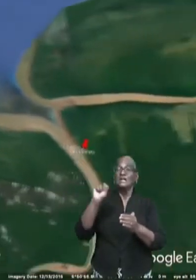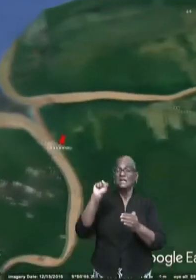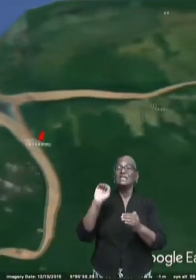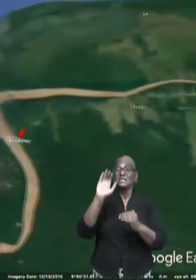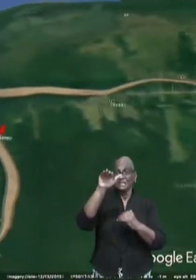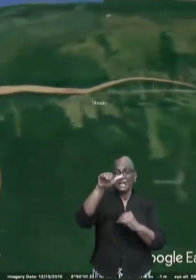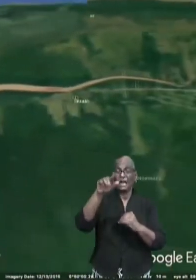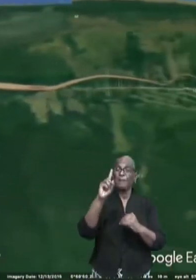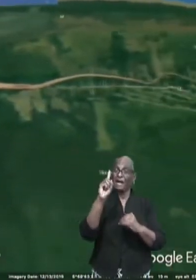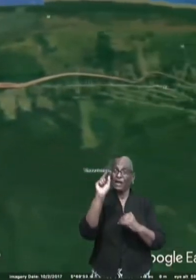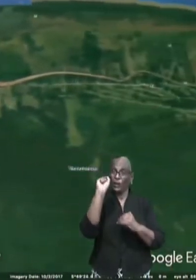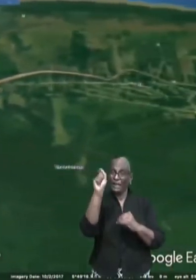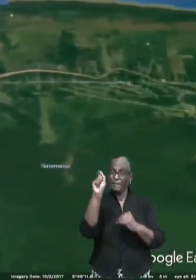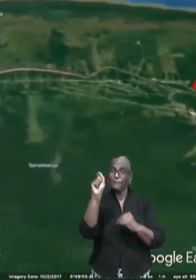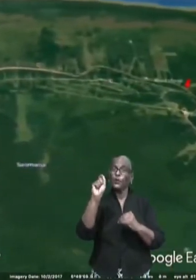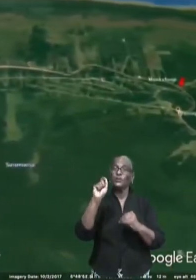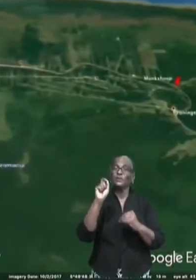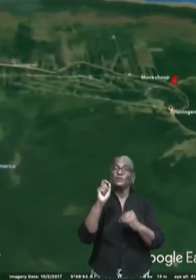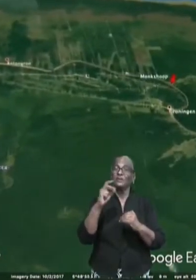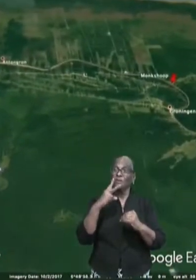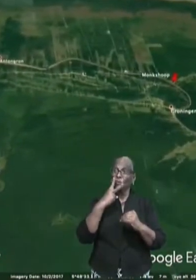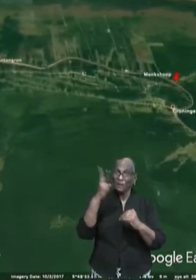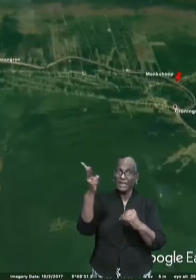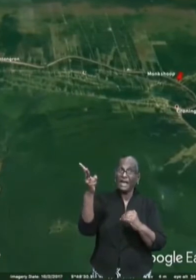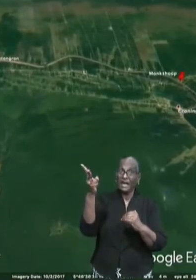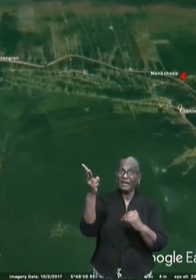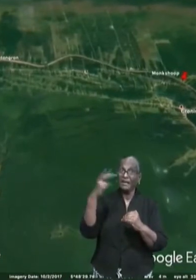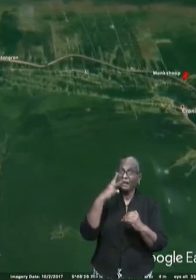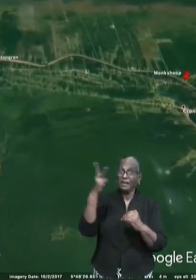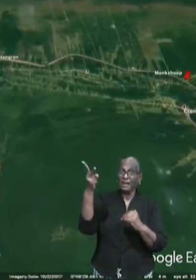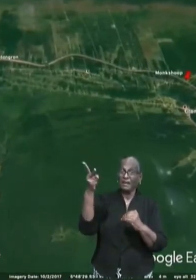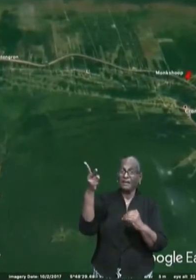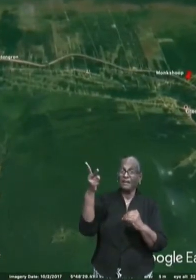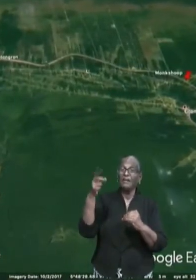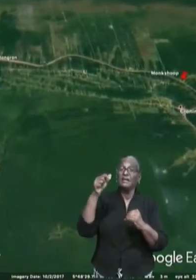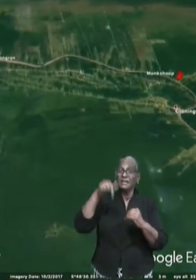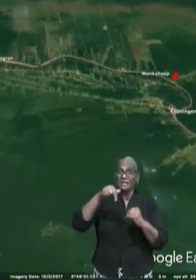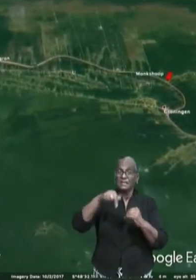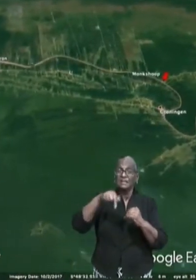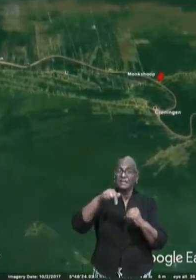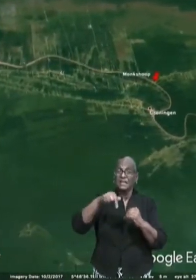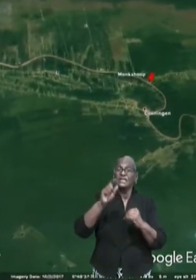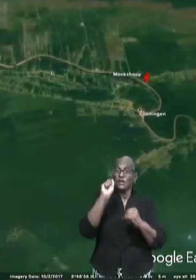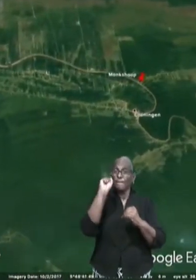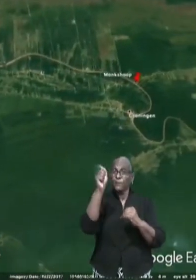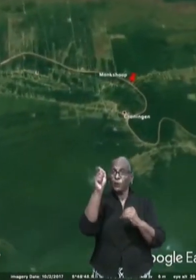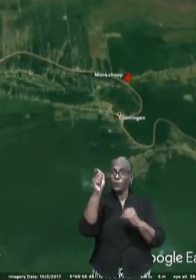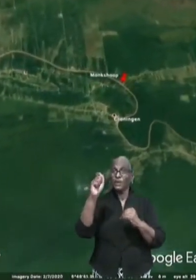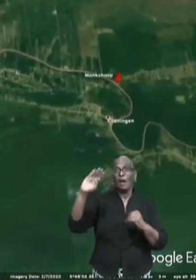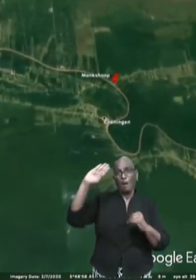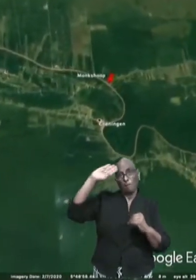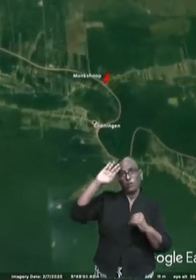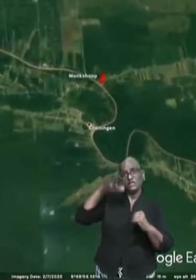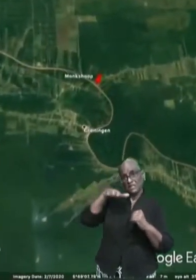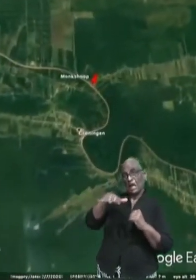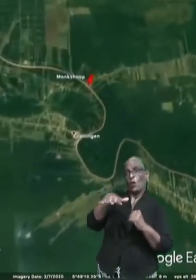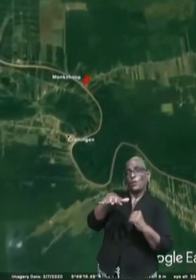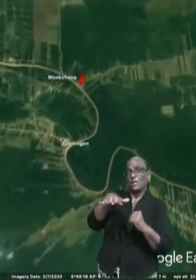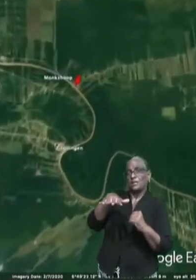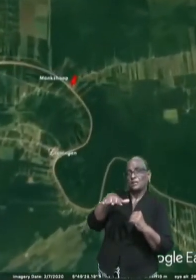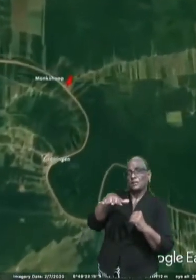er ook een checkpoint? Het is goed dat u weet dat u bij deze checkpoints de politie zult zien, maar natuurlijk